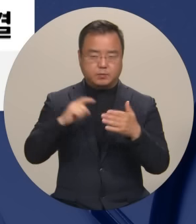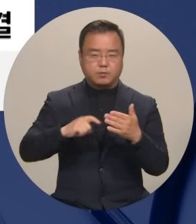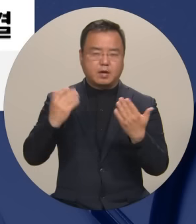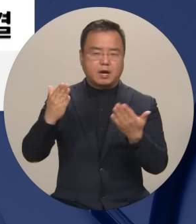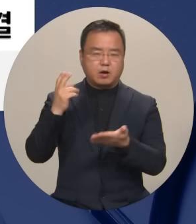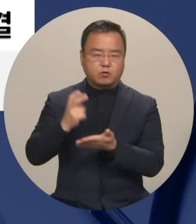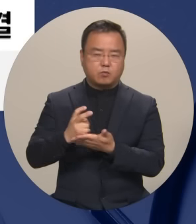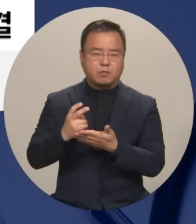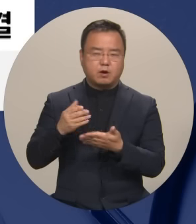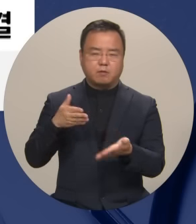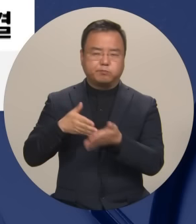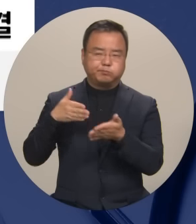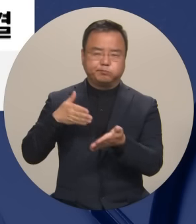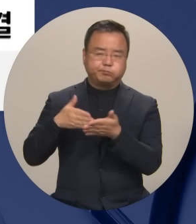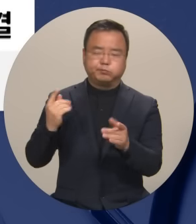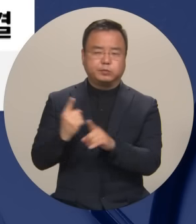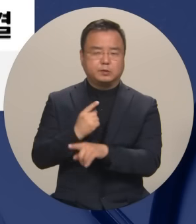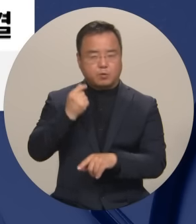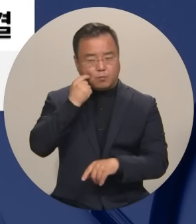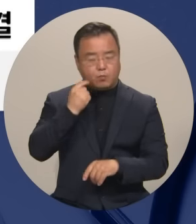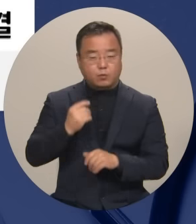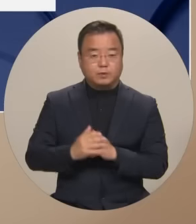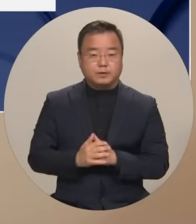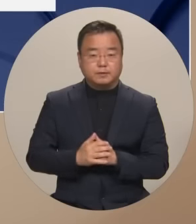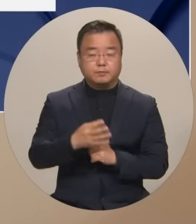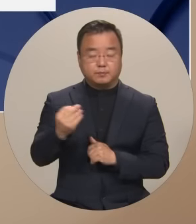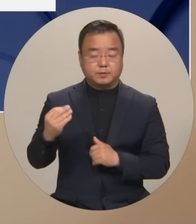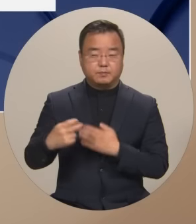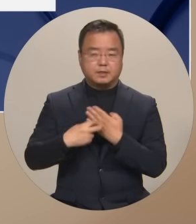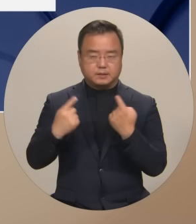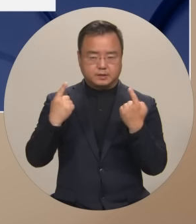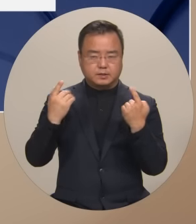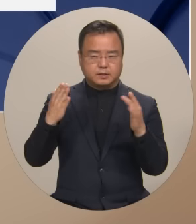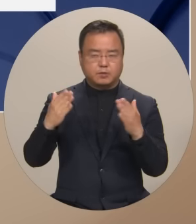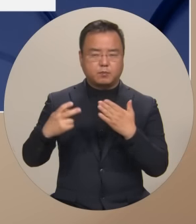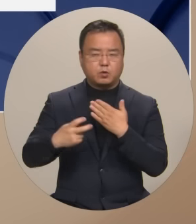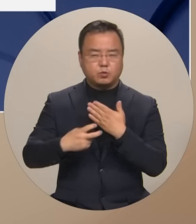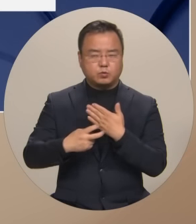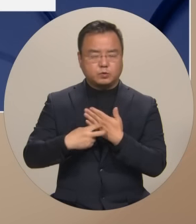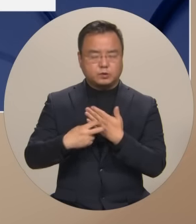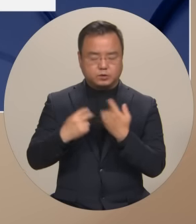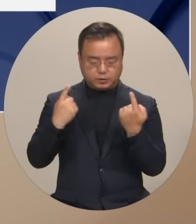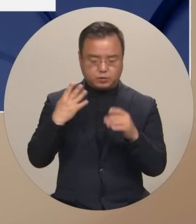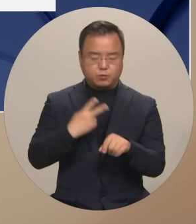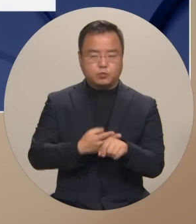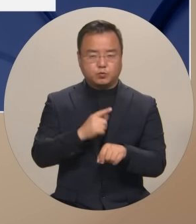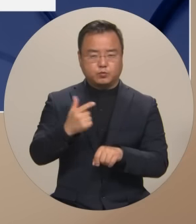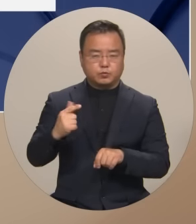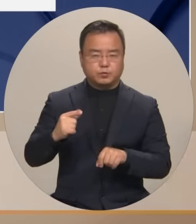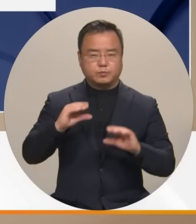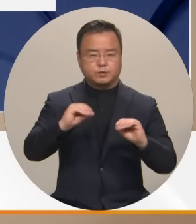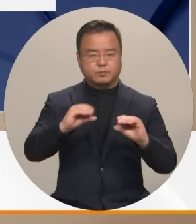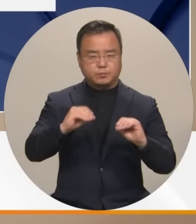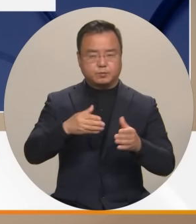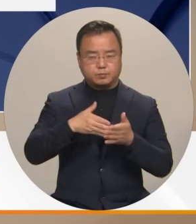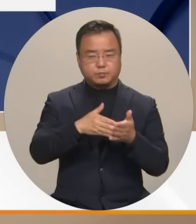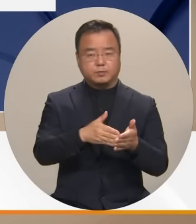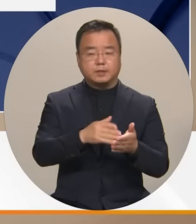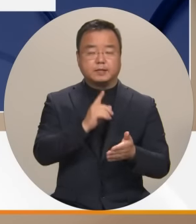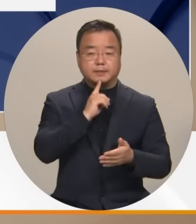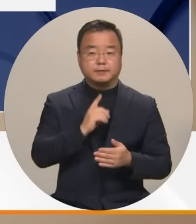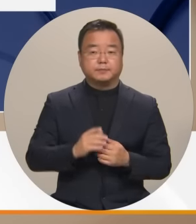부결되는 사례가 있었습니다 의대생과 의대 교수 등은 의대 증원 정책을 멈춰 달라면서 법원의 집행정지 가처분